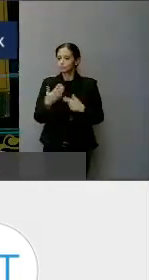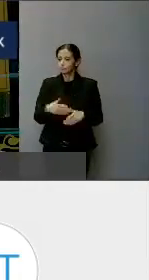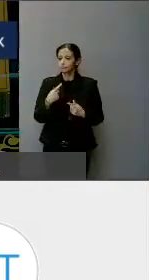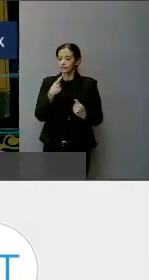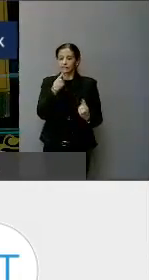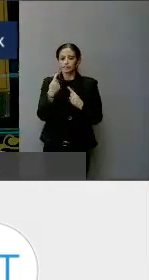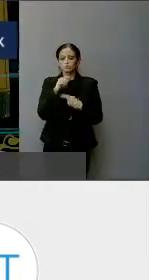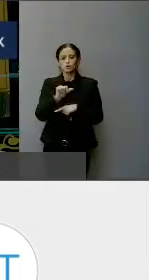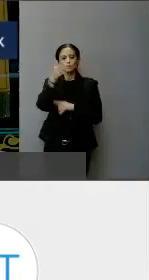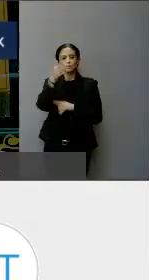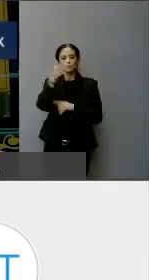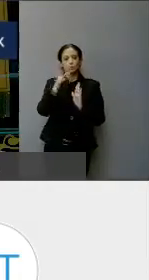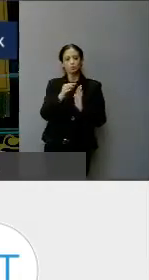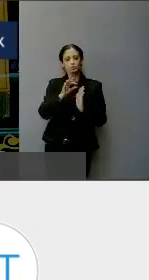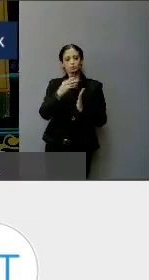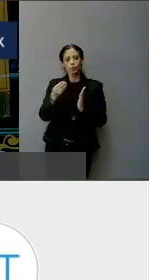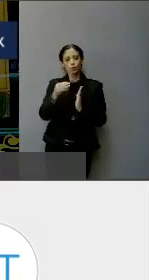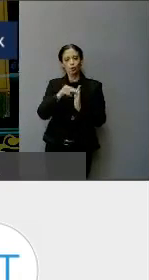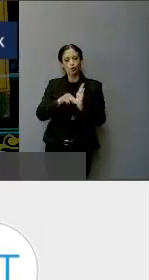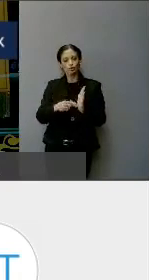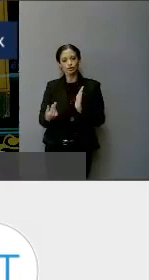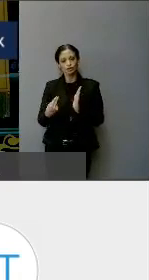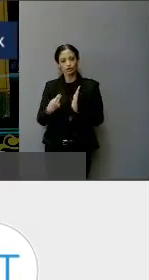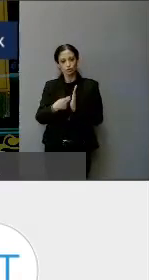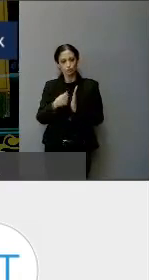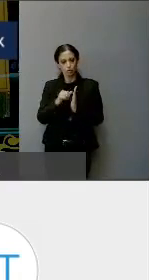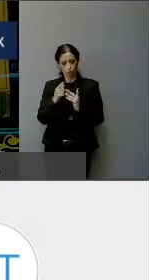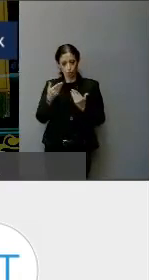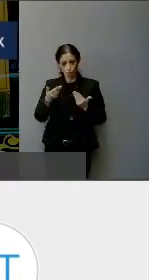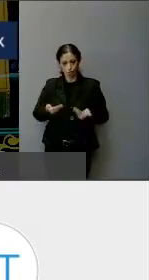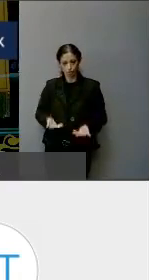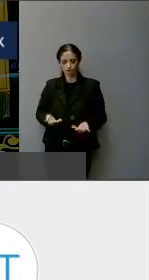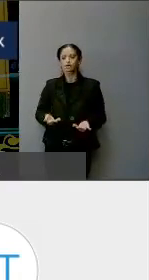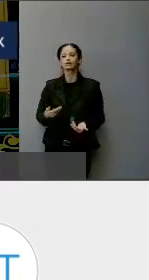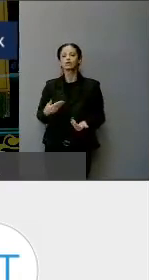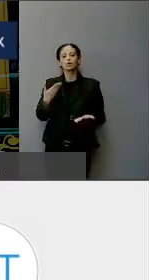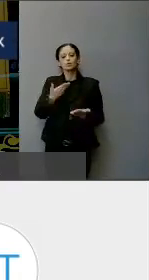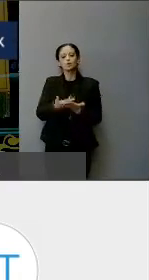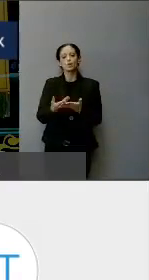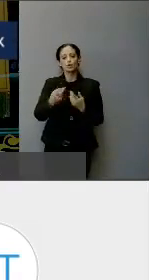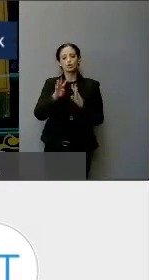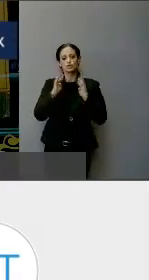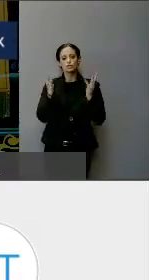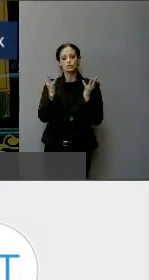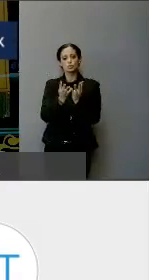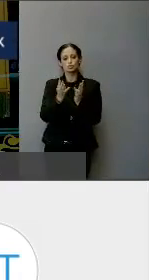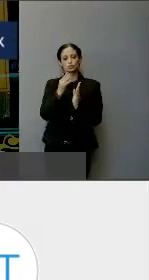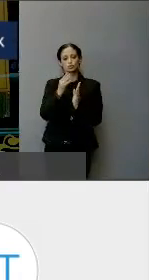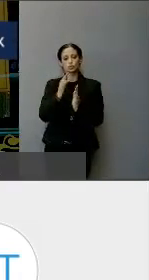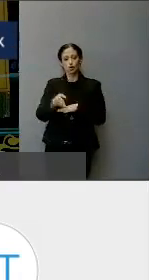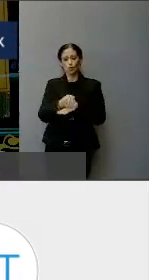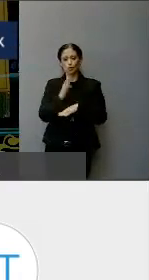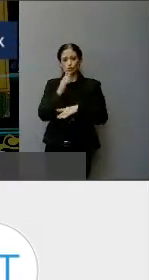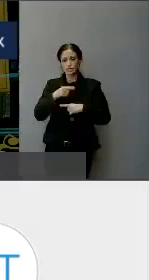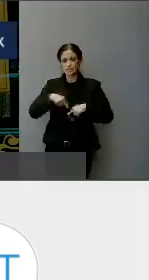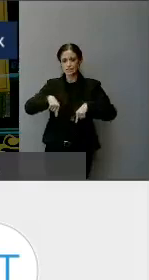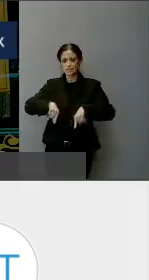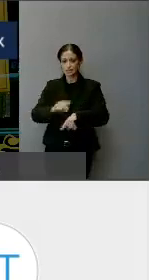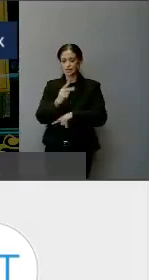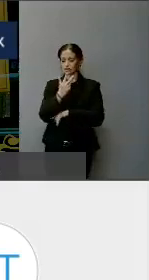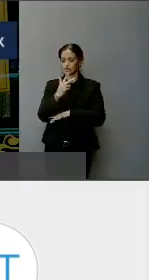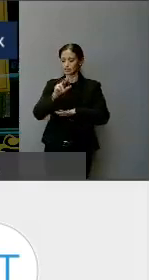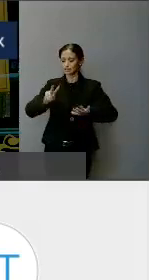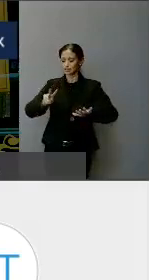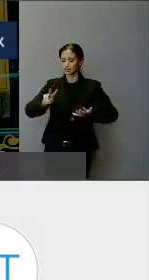il primo punto all'ordine del giorno del consiglio odierno la proposta di giunta al consiglio numero 39 20 maggio 2021